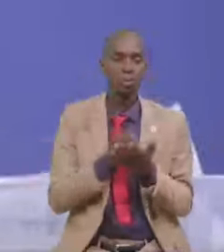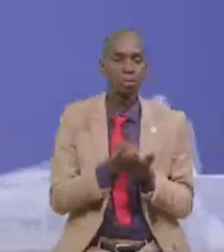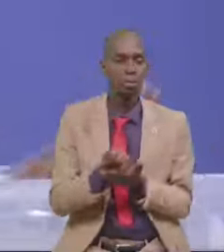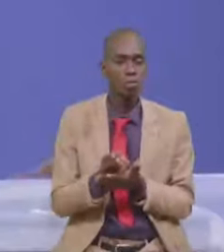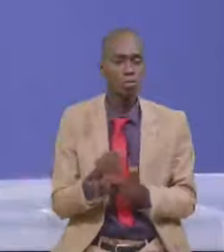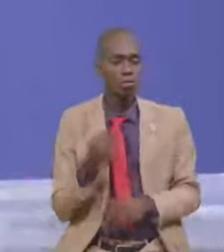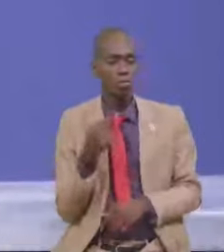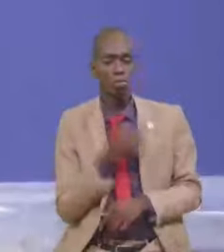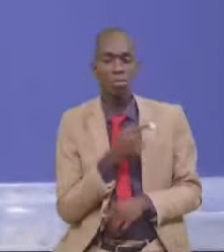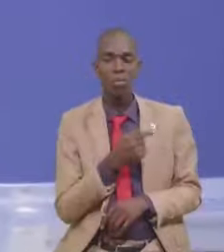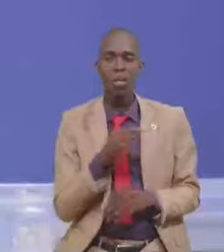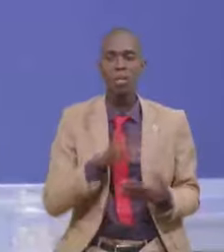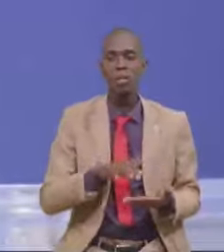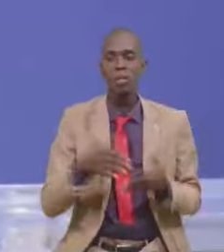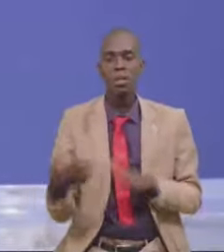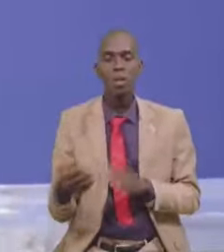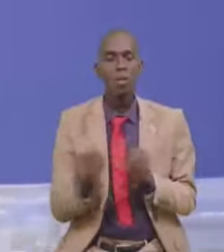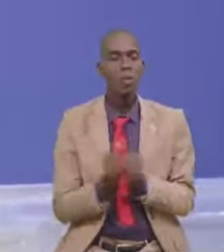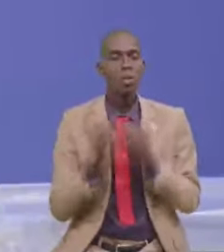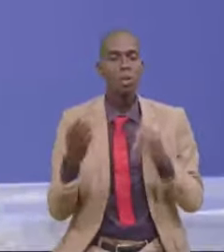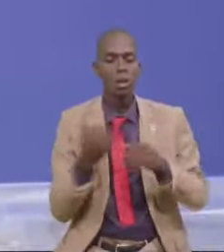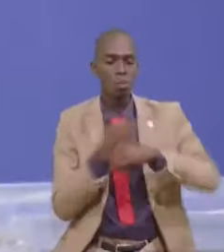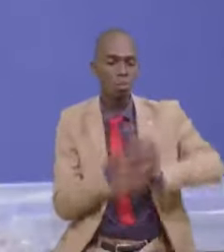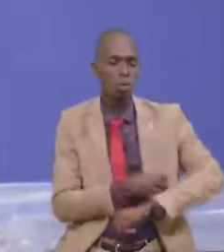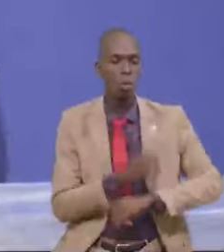Sans la protection par la vérité.